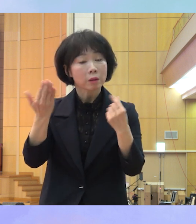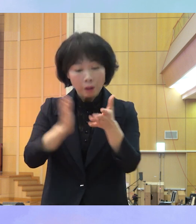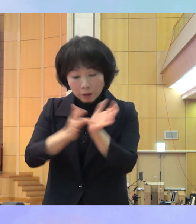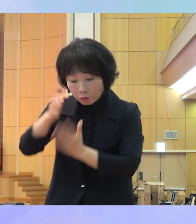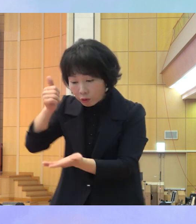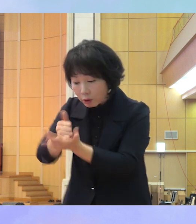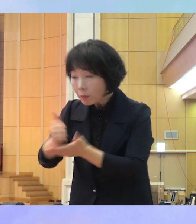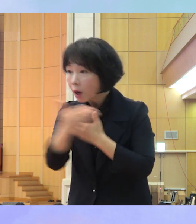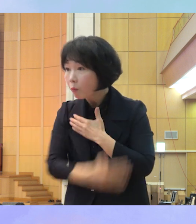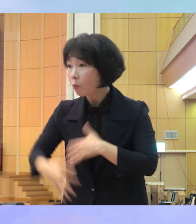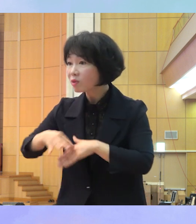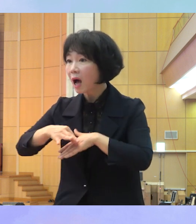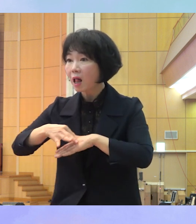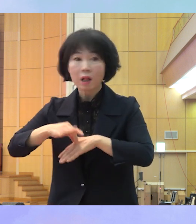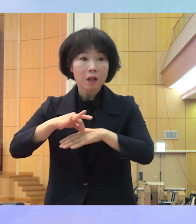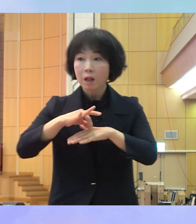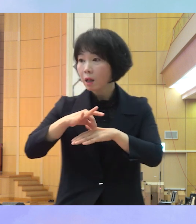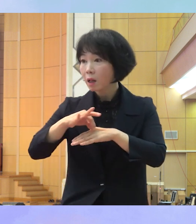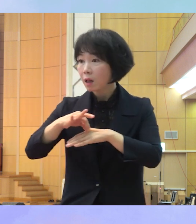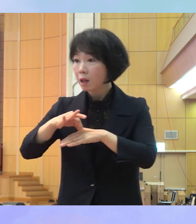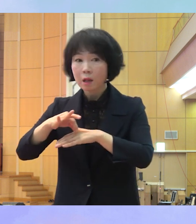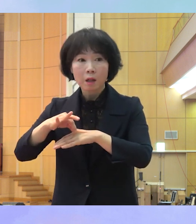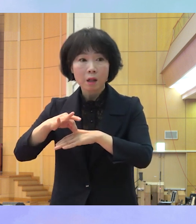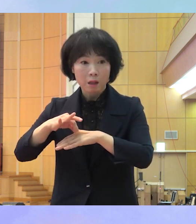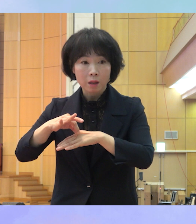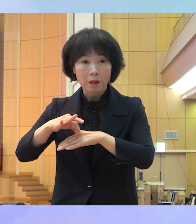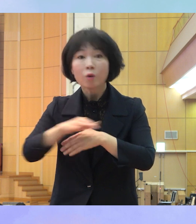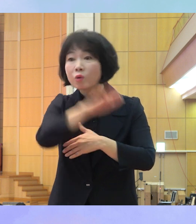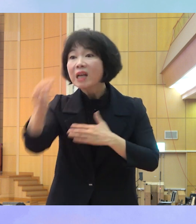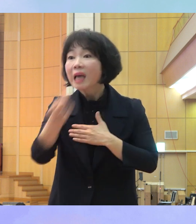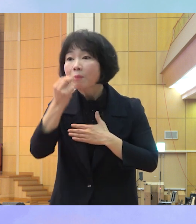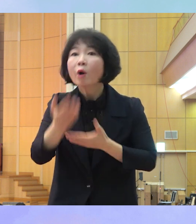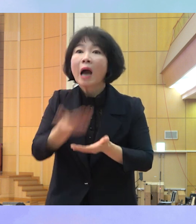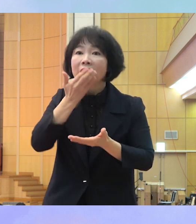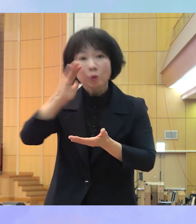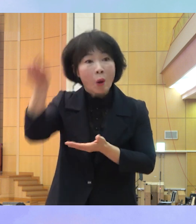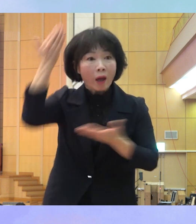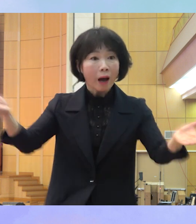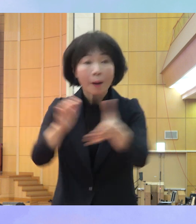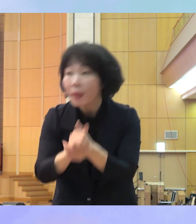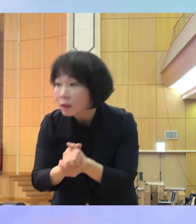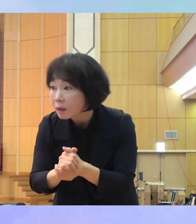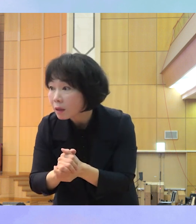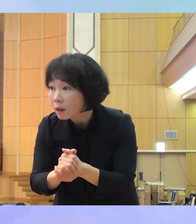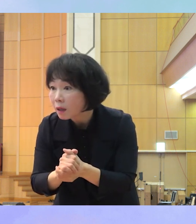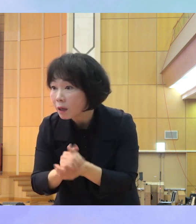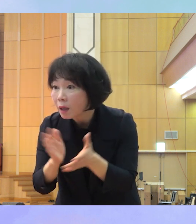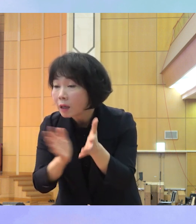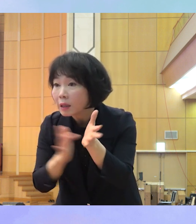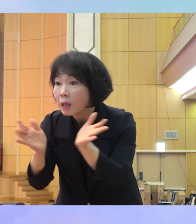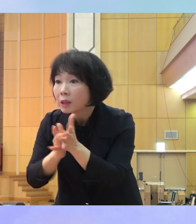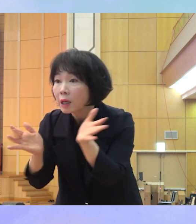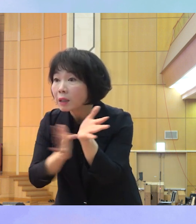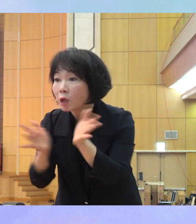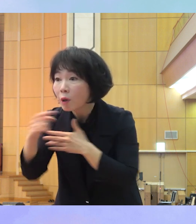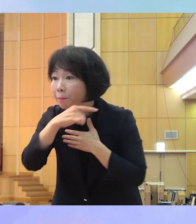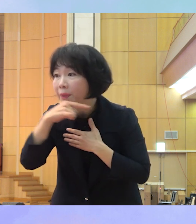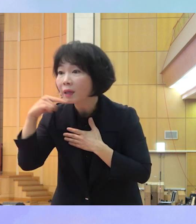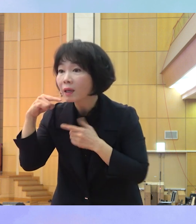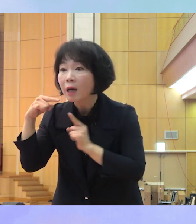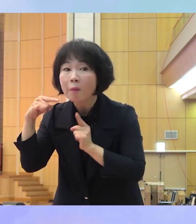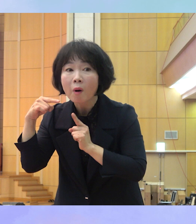살이 유월절의 양식이요 또 마시는 음료 포도주라는 것입니다.